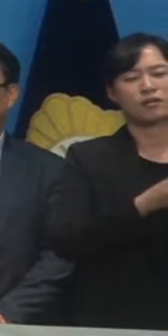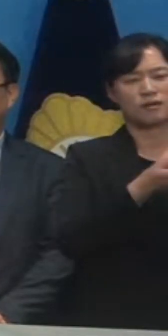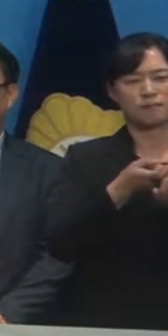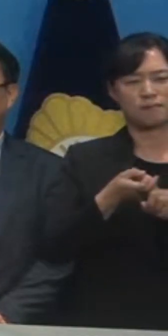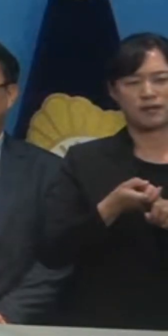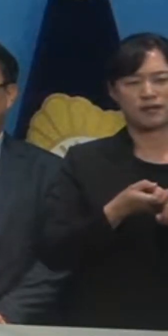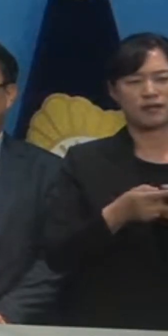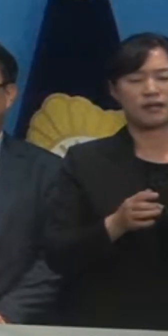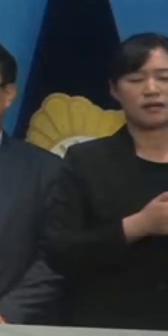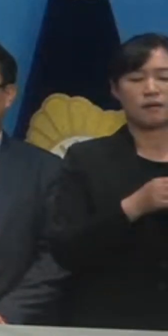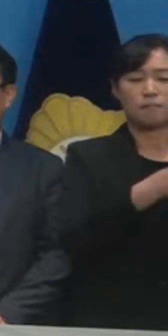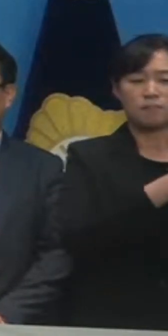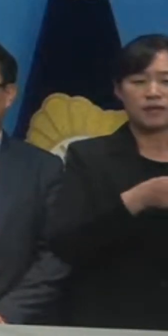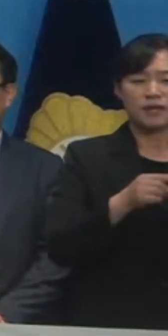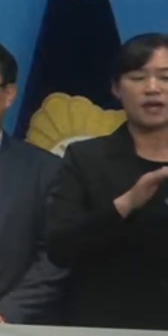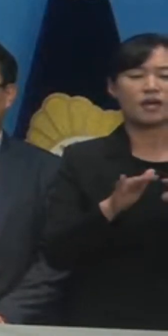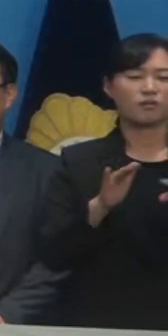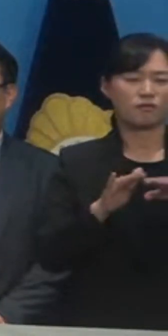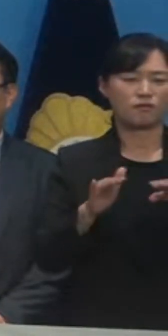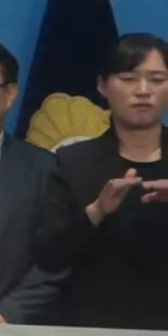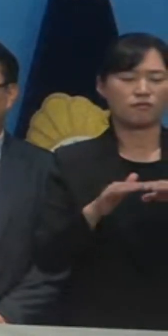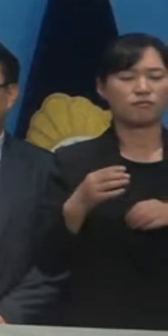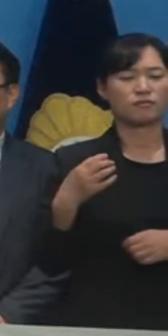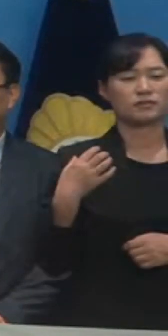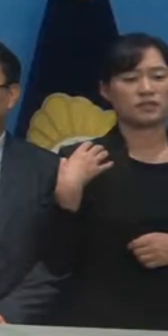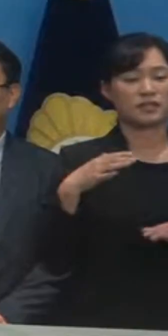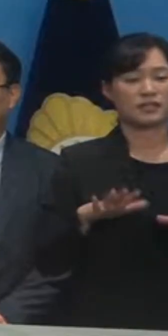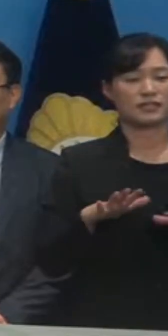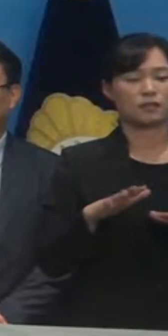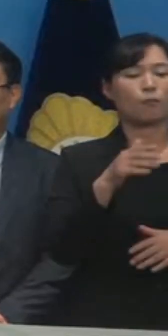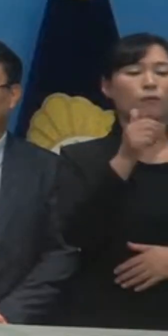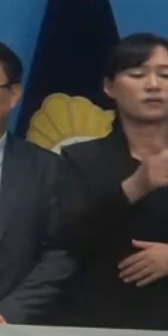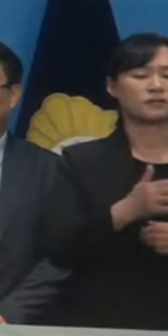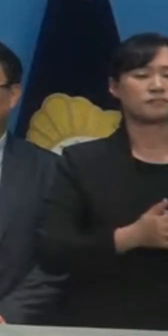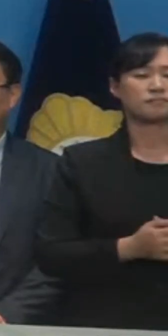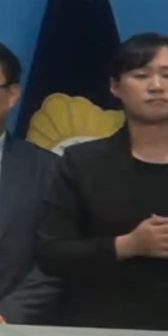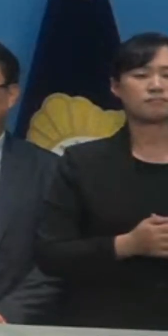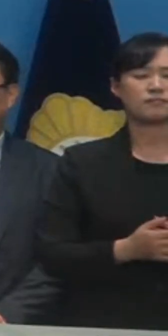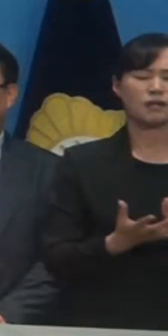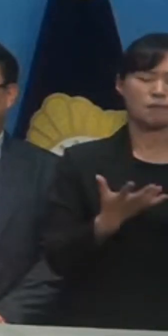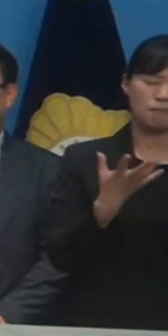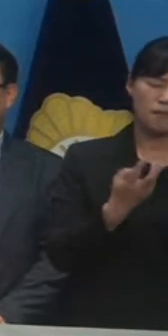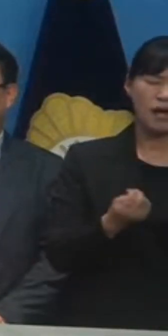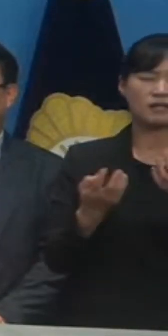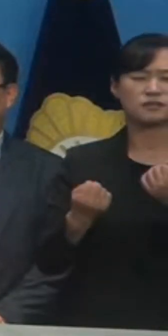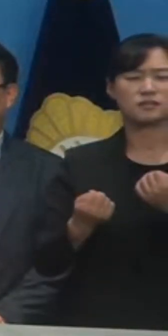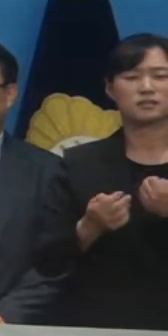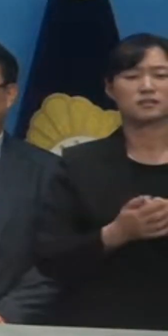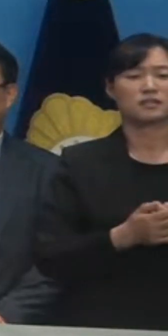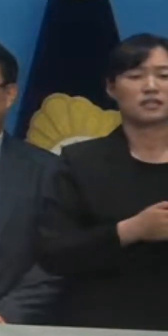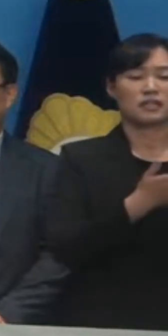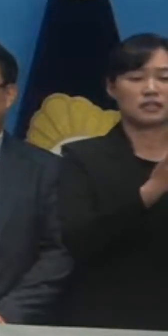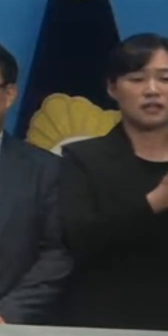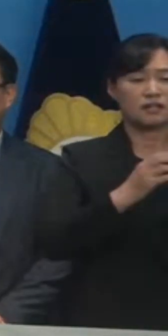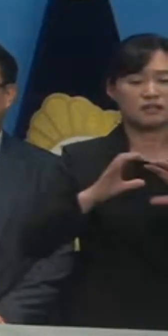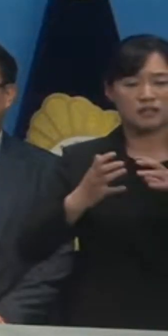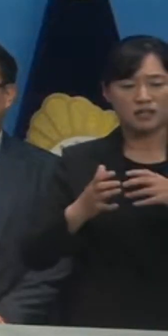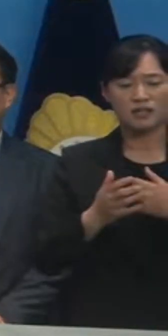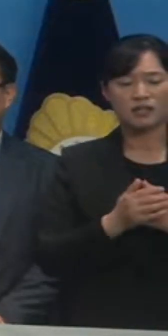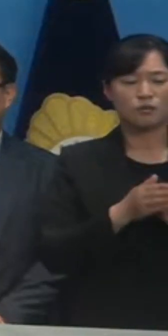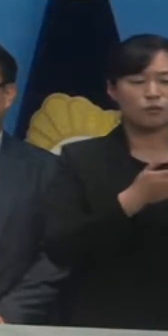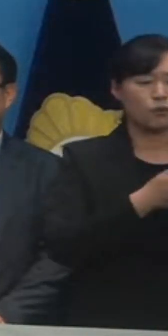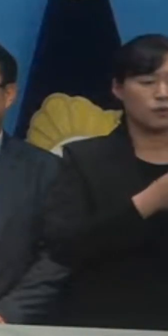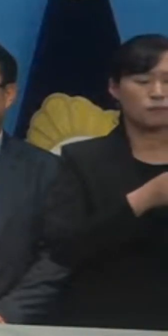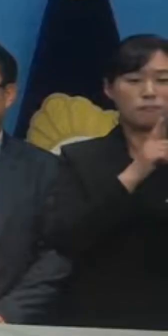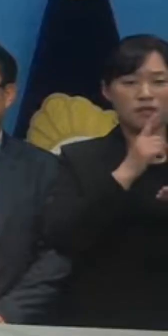피해 대책 대표들이며 저는 이낙연 회장입니다. 수많은 국내외 언론들에도 언급되어진